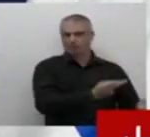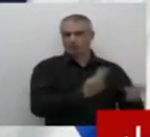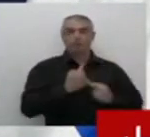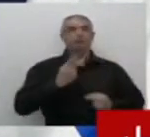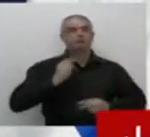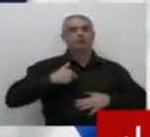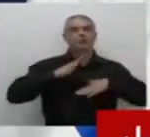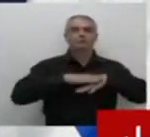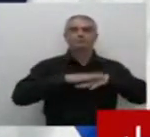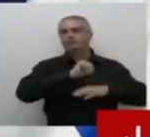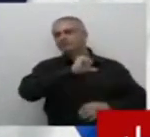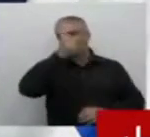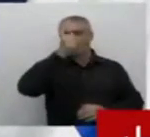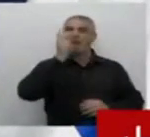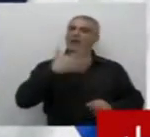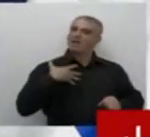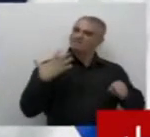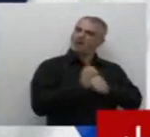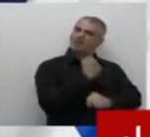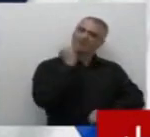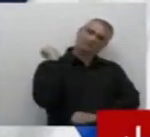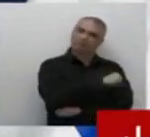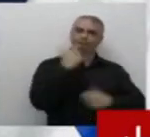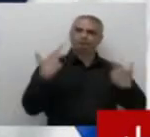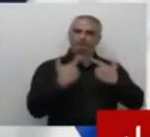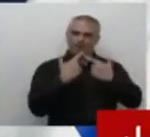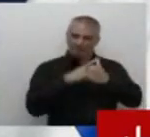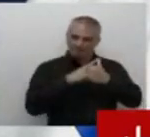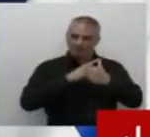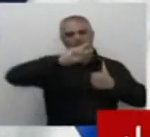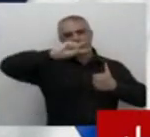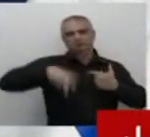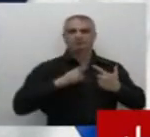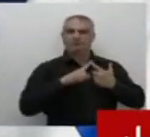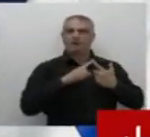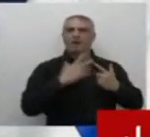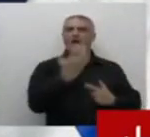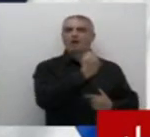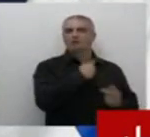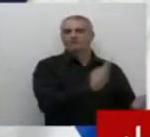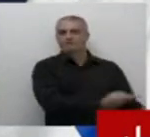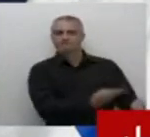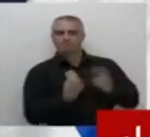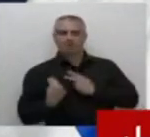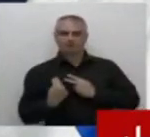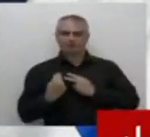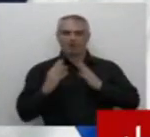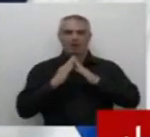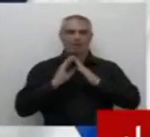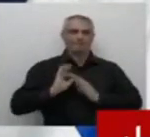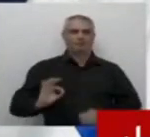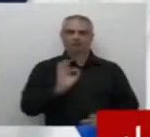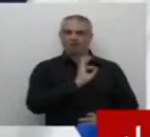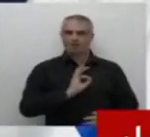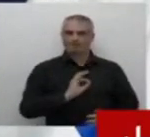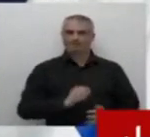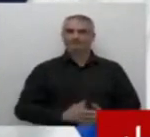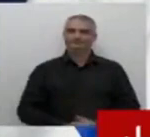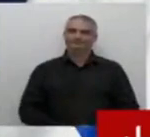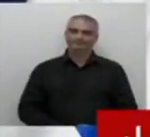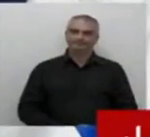نصل الى المختطفين لنا مهمه عليا وهي الانتصار في الحرب اعاده المختطفين